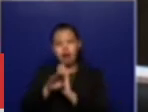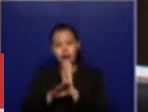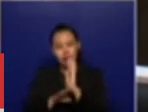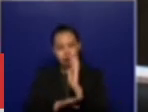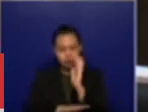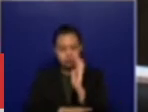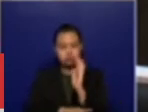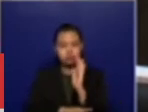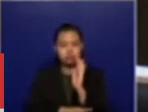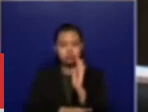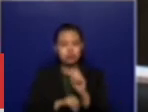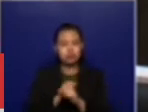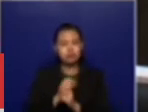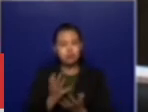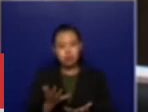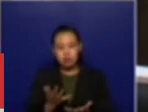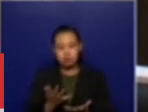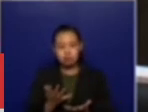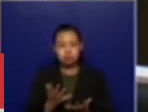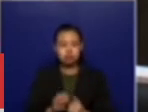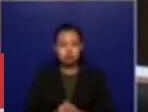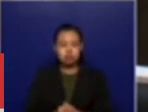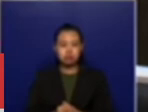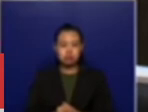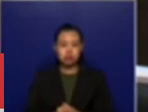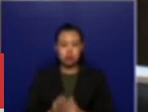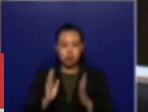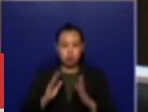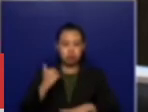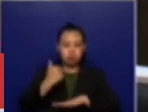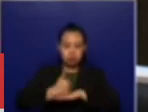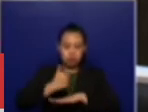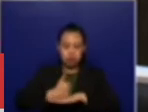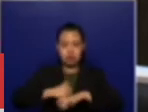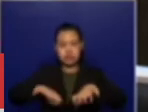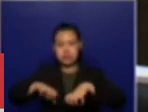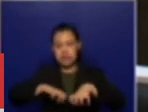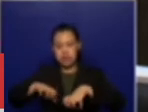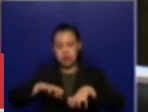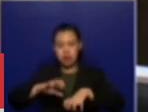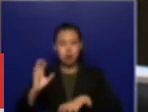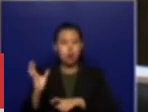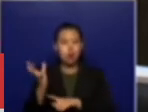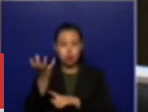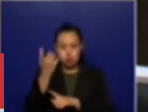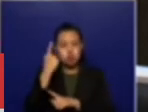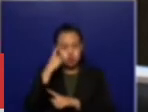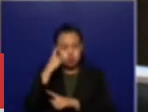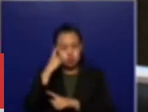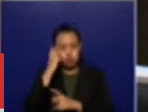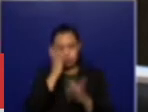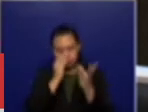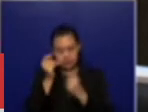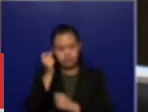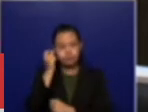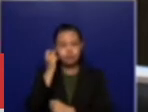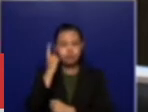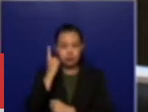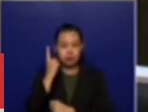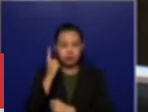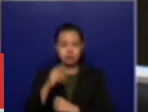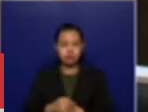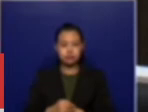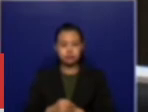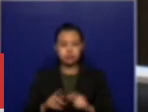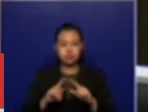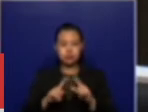โลกเนี่ยเขาเข้าใจกับคำนี้นะครับแต่ผมไม่ทราบว่าอาจจะเป็นเพราะท่านนายกมาจากระบบราชการหรือเปล่านะครับโดยเ